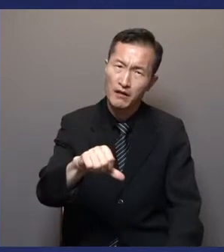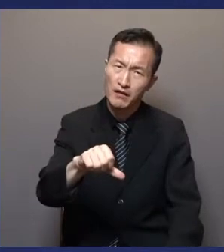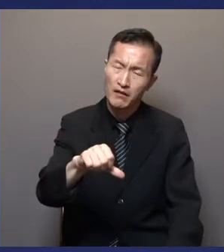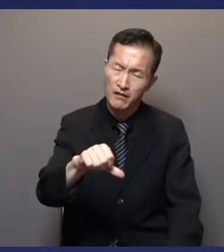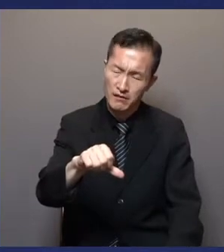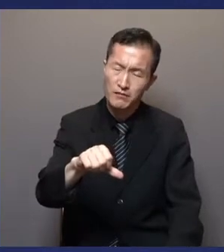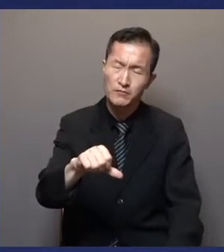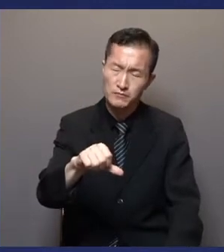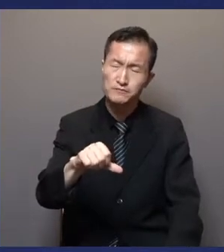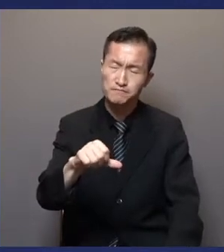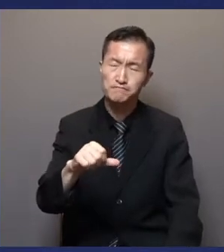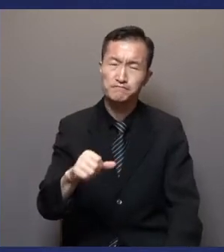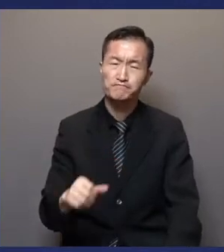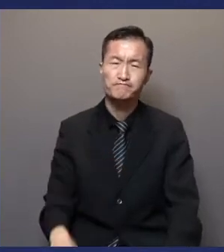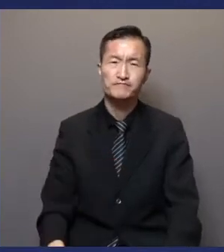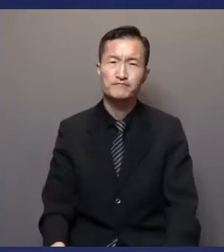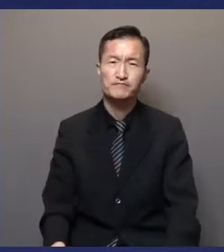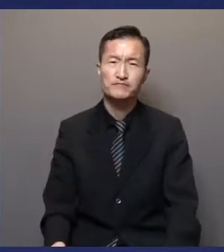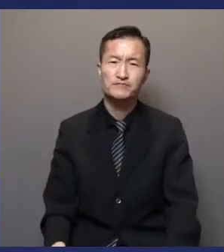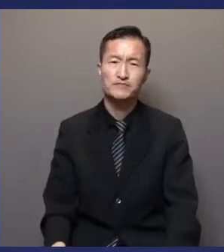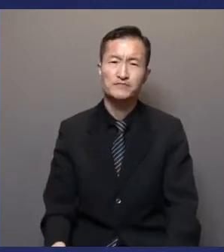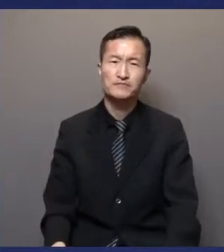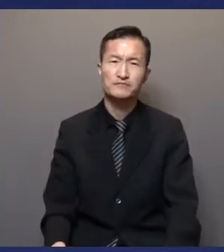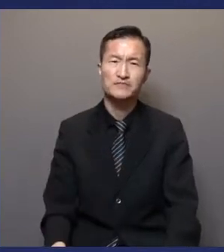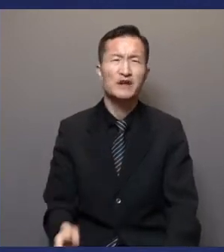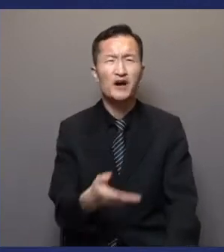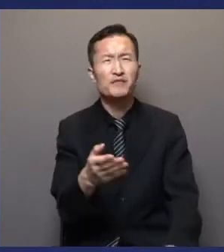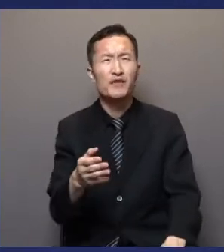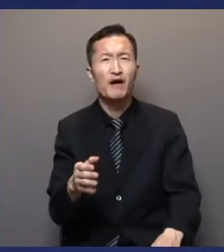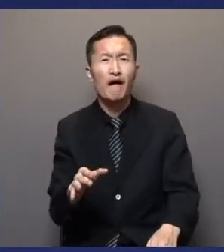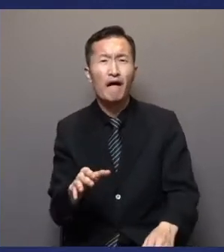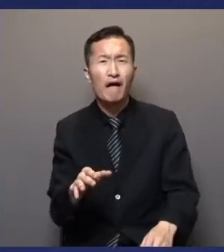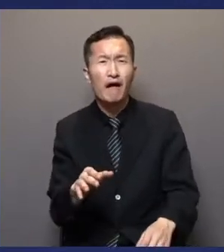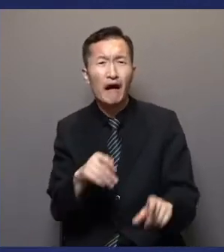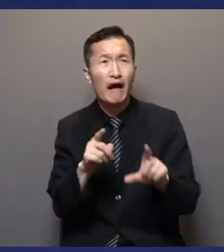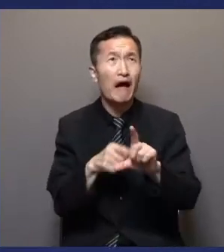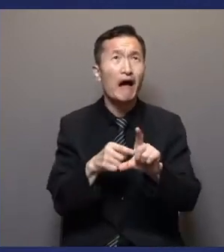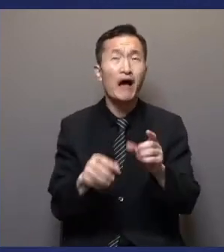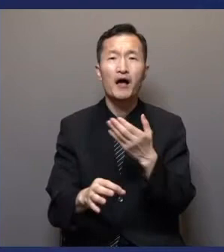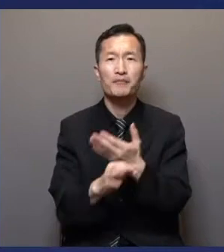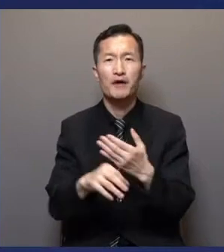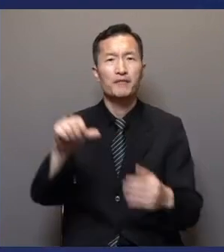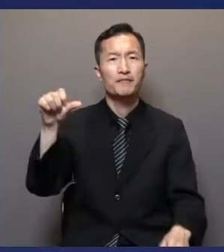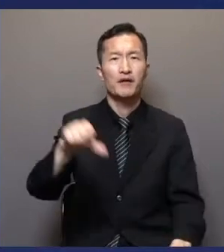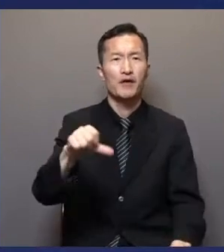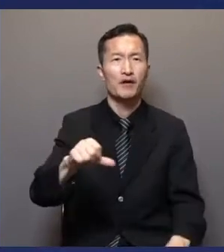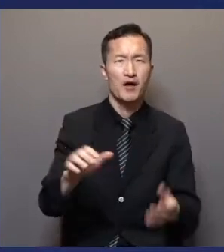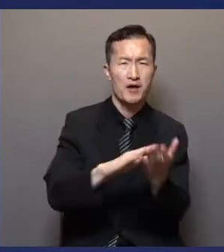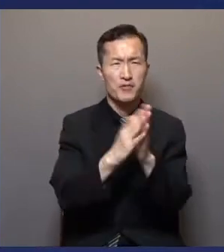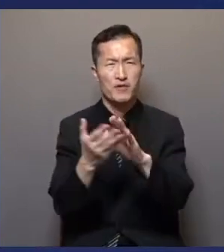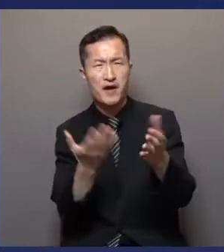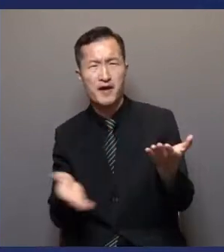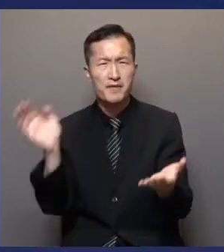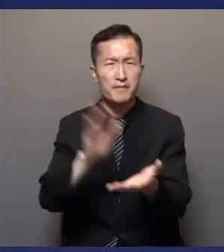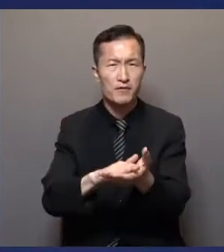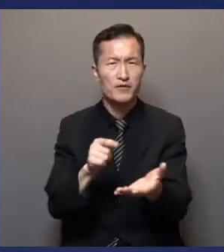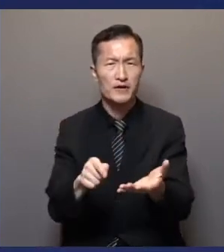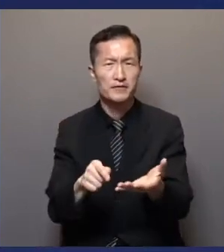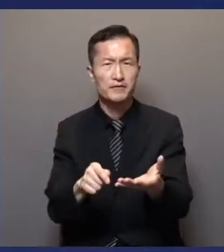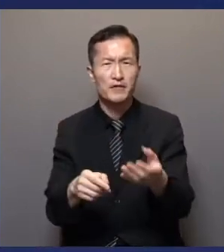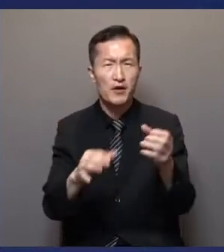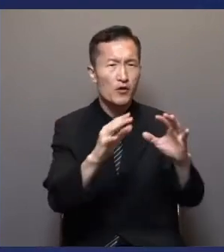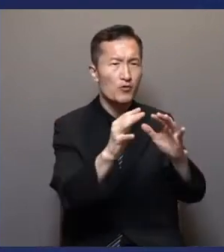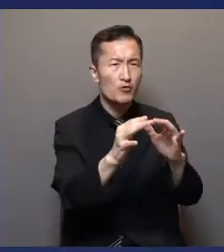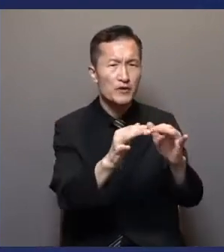말씀드립니다. 아차하는 순간 골로 가는 겁니다. 방심하면 집니다. 변화와 혁신해서 국민들에게 새로운